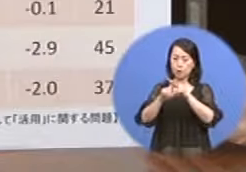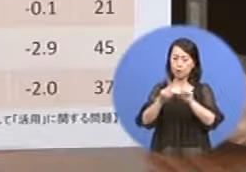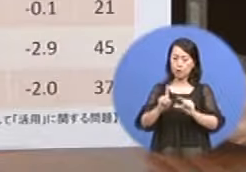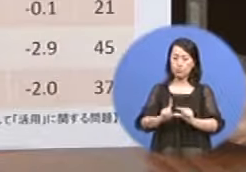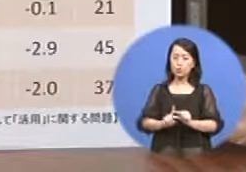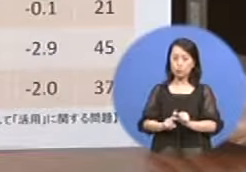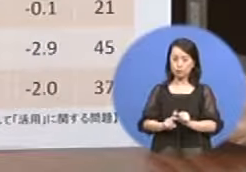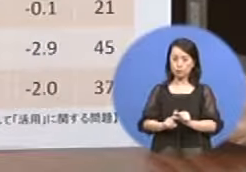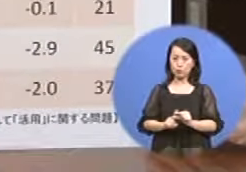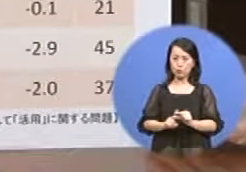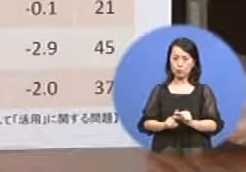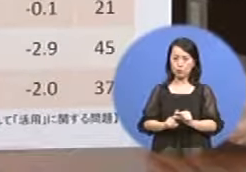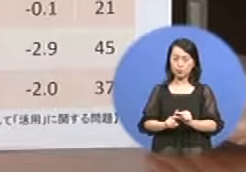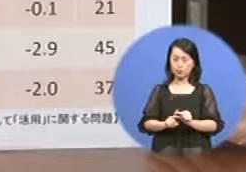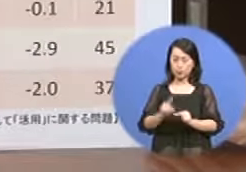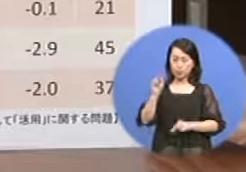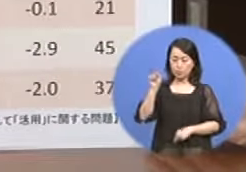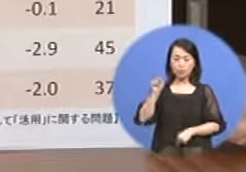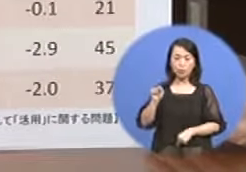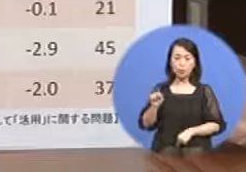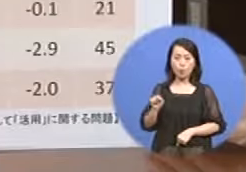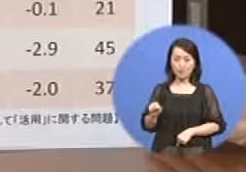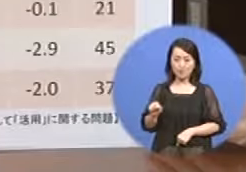学生と、もにですね、